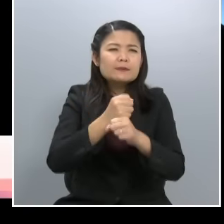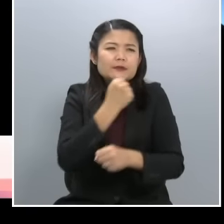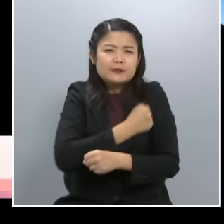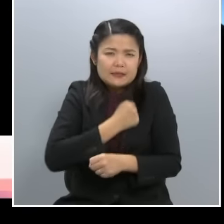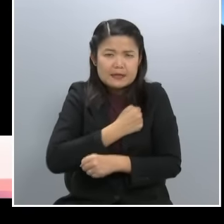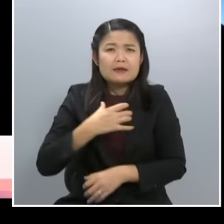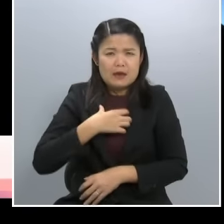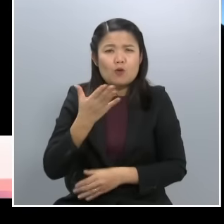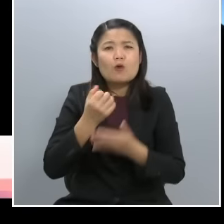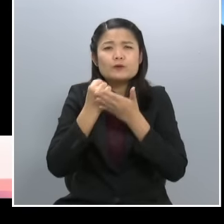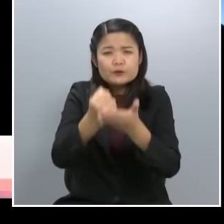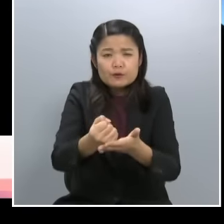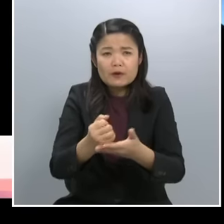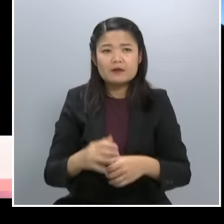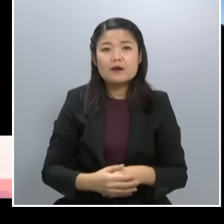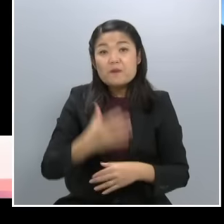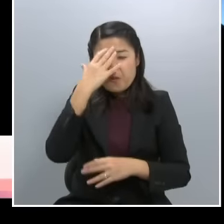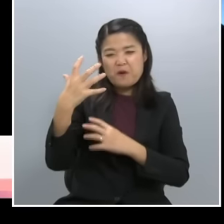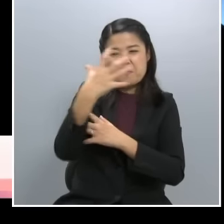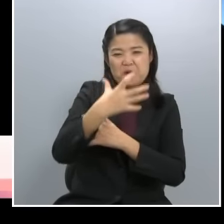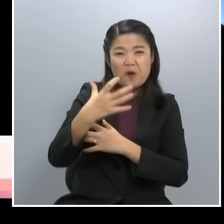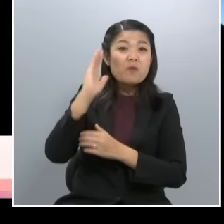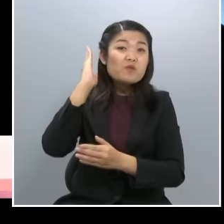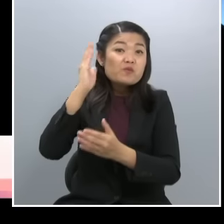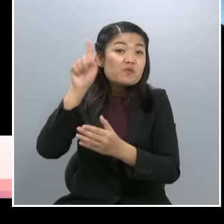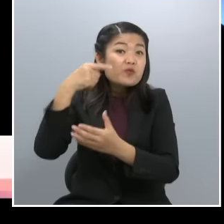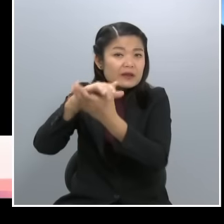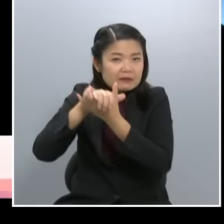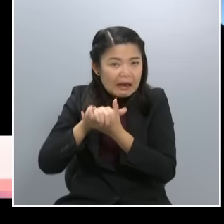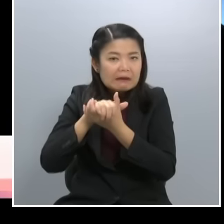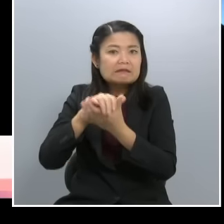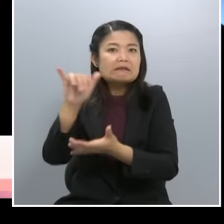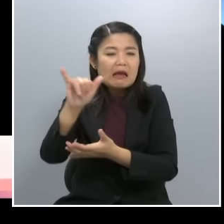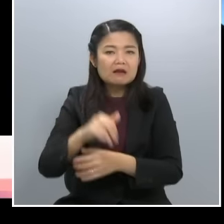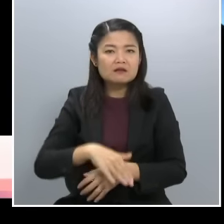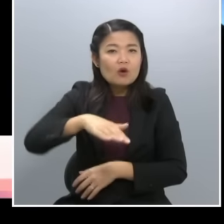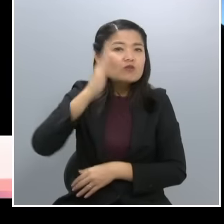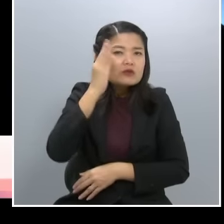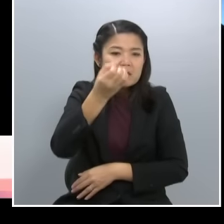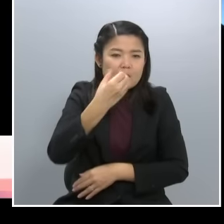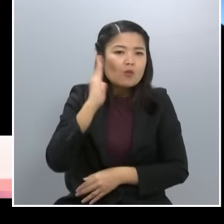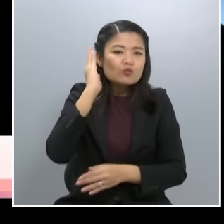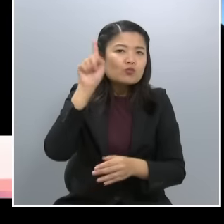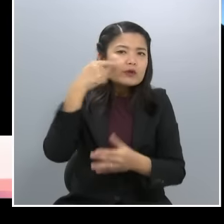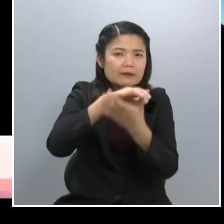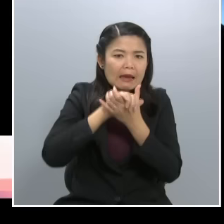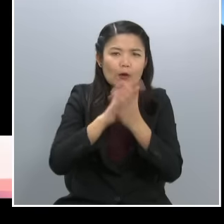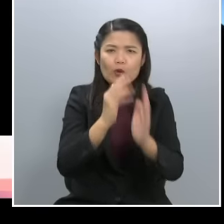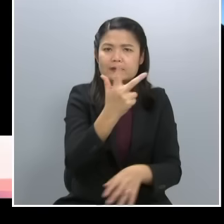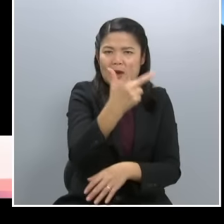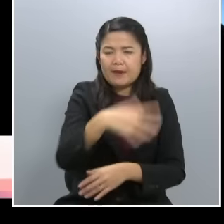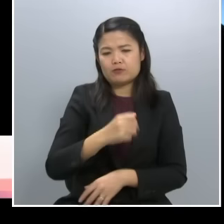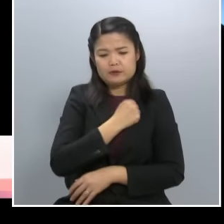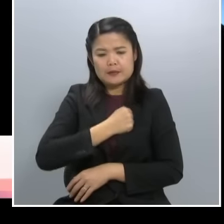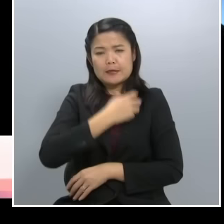มีช่วยอ่ะค่ะเหลอกพี่ว่าเขาอ่ะไม่มีเมียน้องชายบอกว่ามันมีเมียทั้ง 3คนก็เสียใจอ่ะก็โกรธอยู่อ่ะคือพี่ไม่คิดว่า